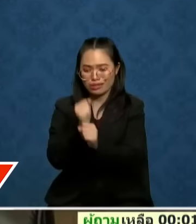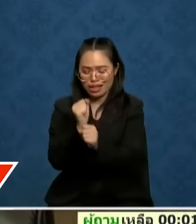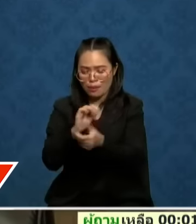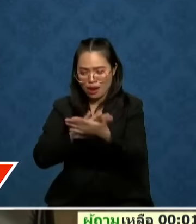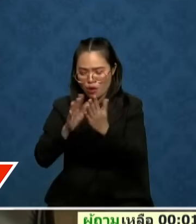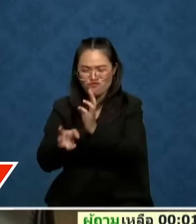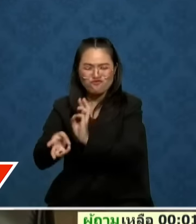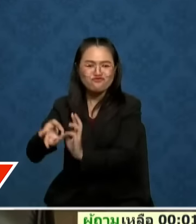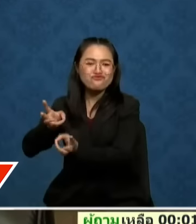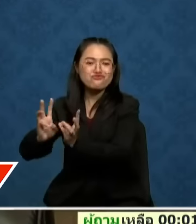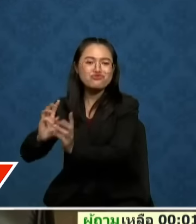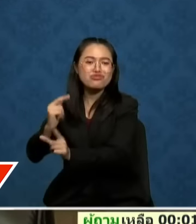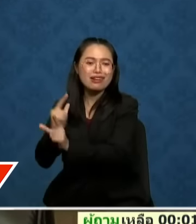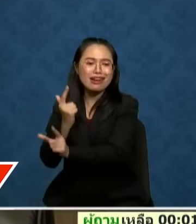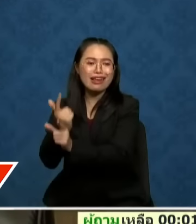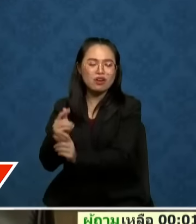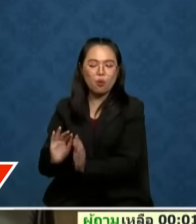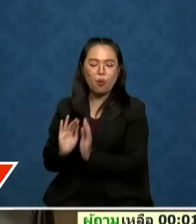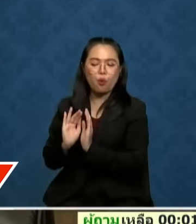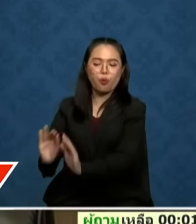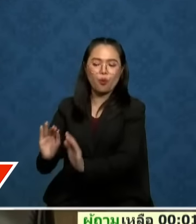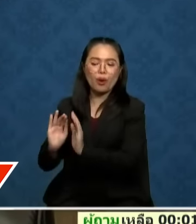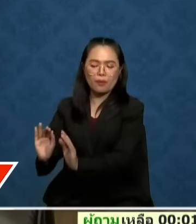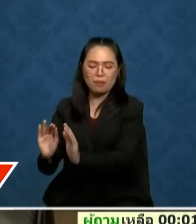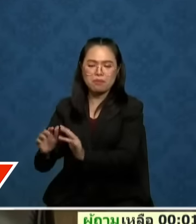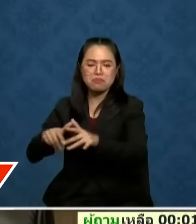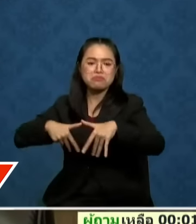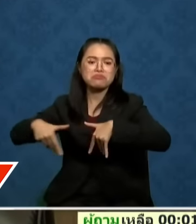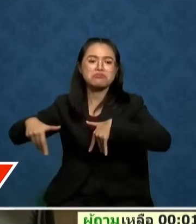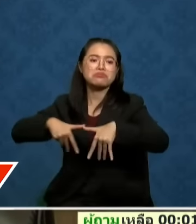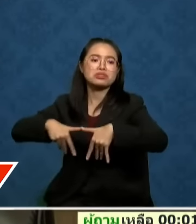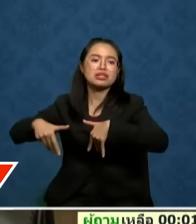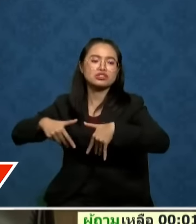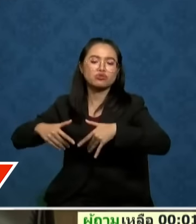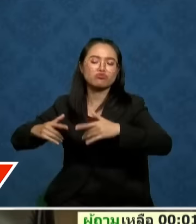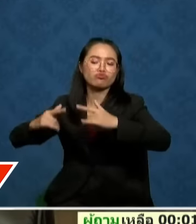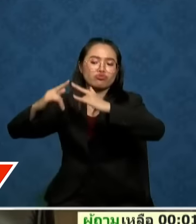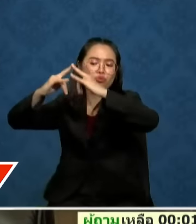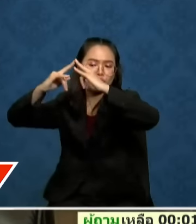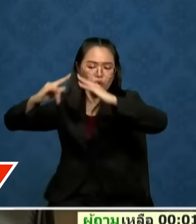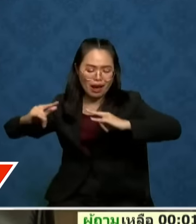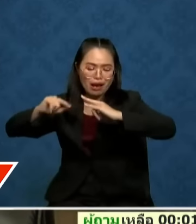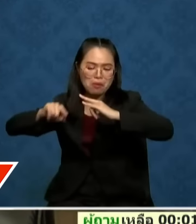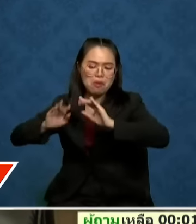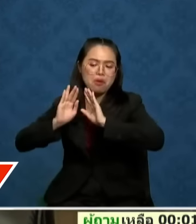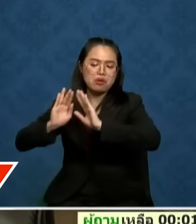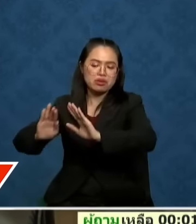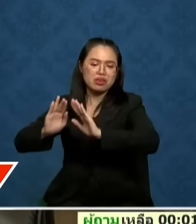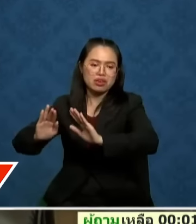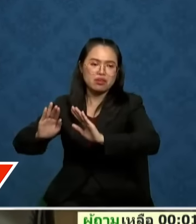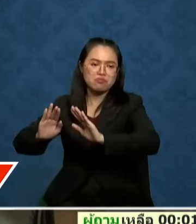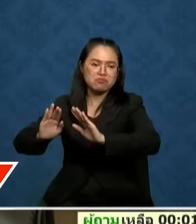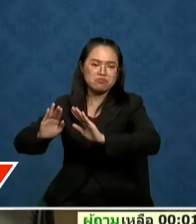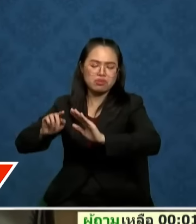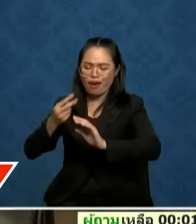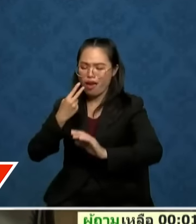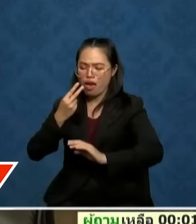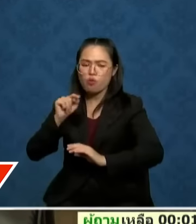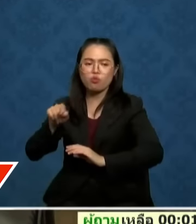องอยู่ในบริษัทแบบที่วินโปรเซสเอาไปกองไว้ในชุมชนที่โกดัง5เนี่ยมีเป็นภูเขาท่านคงทราบดีที่เป็นผงเหล็กเป็นลูกโซ่กันมาตล